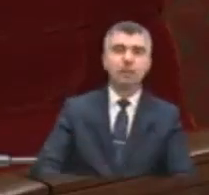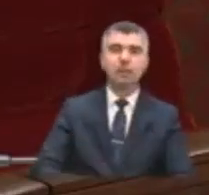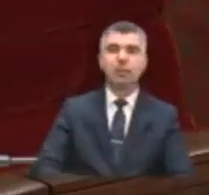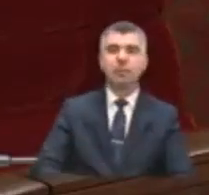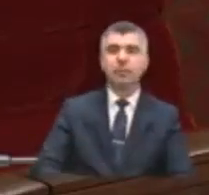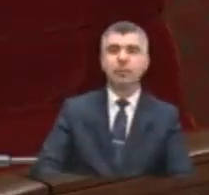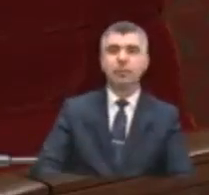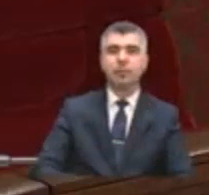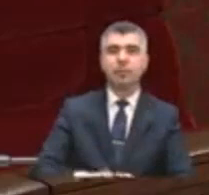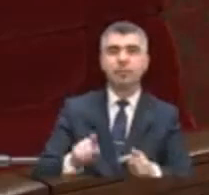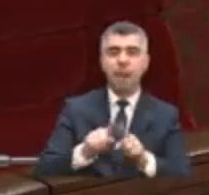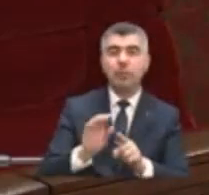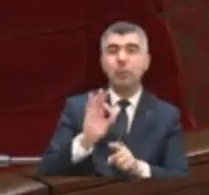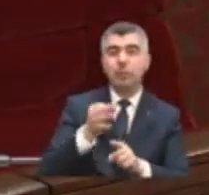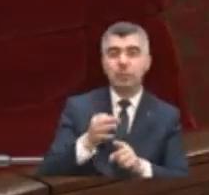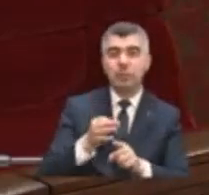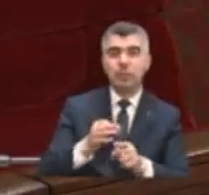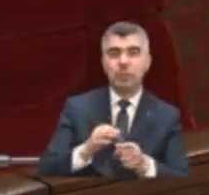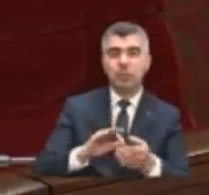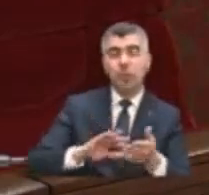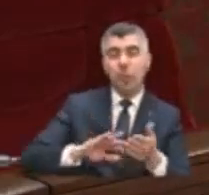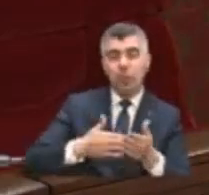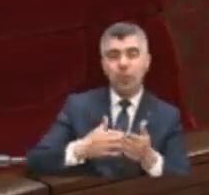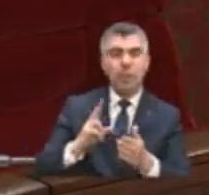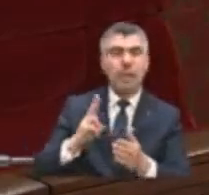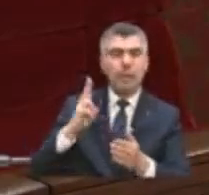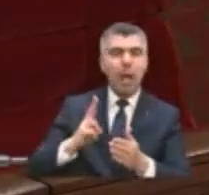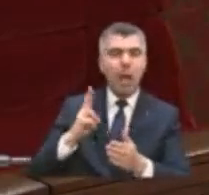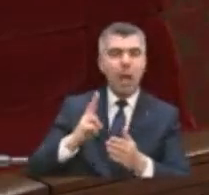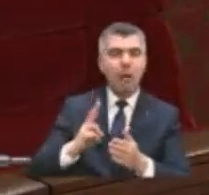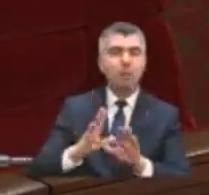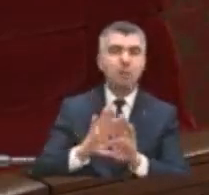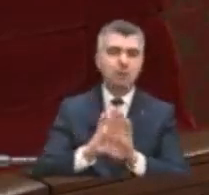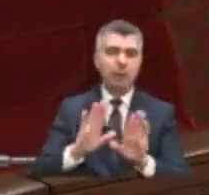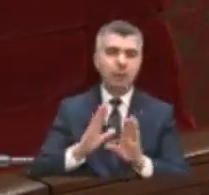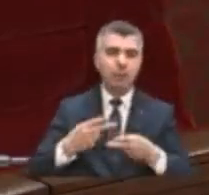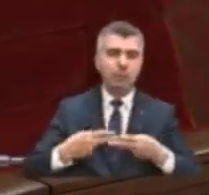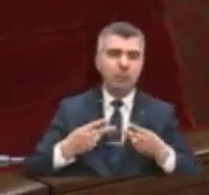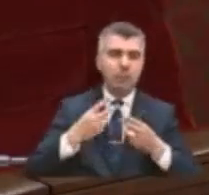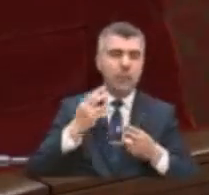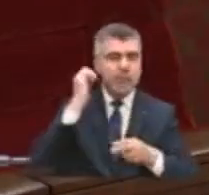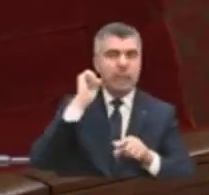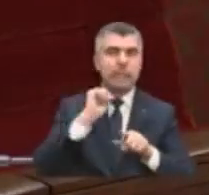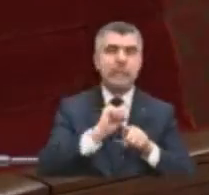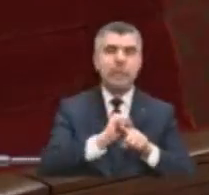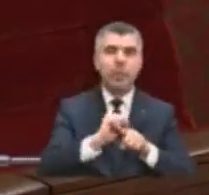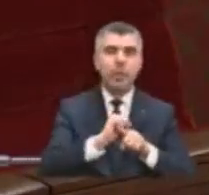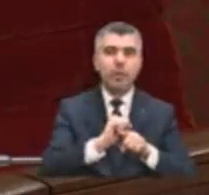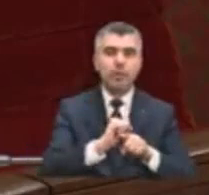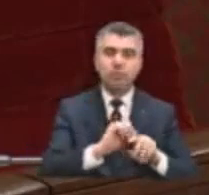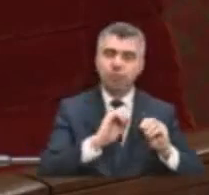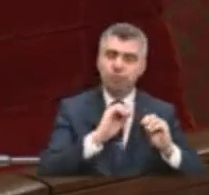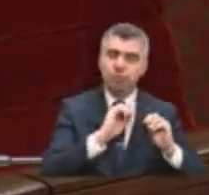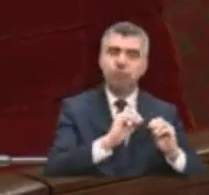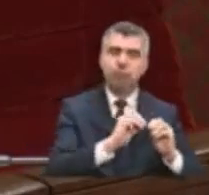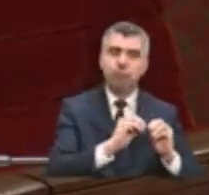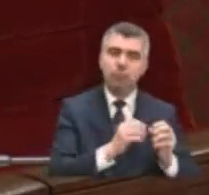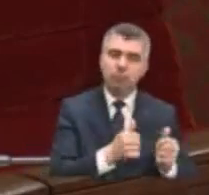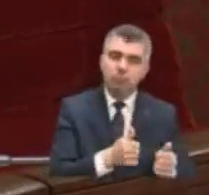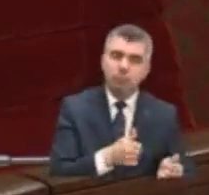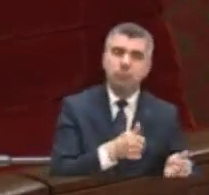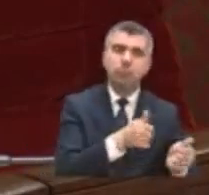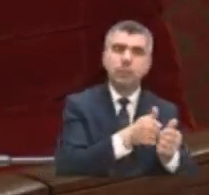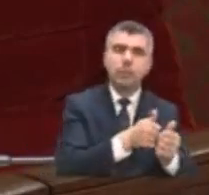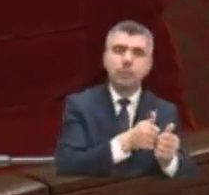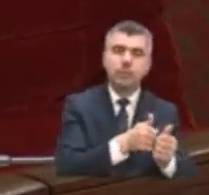خصنا وحنا وهذه العملية انطلقات ديال تكوين وتحفيز ومصاحبة